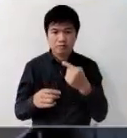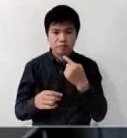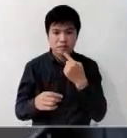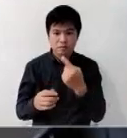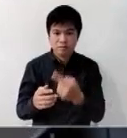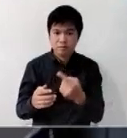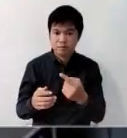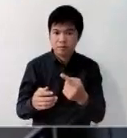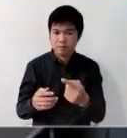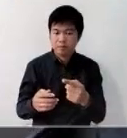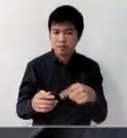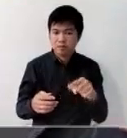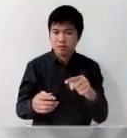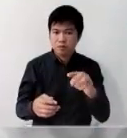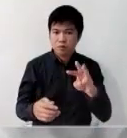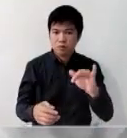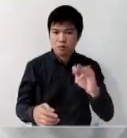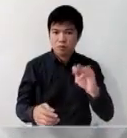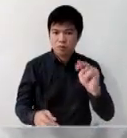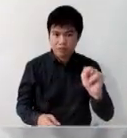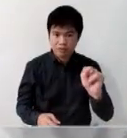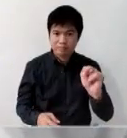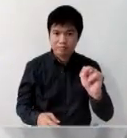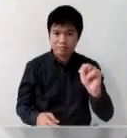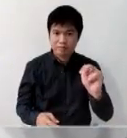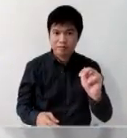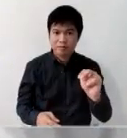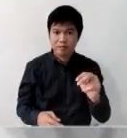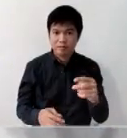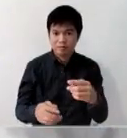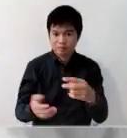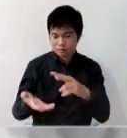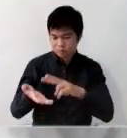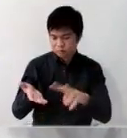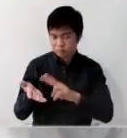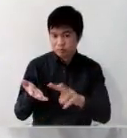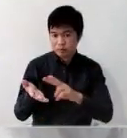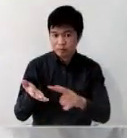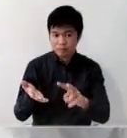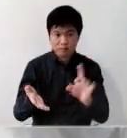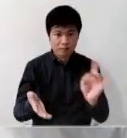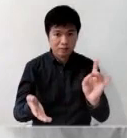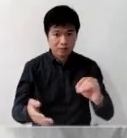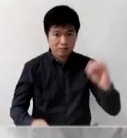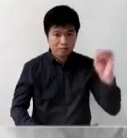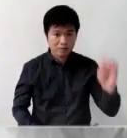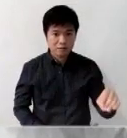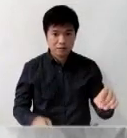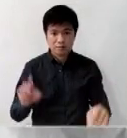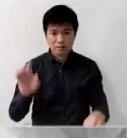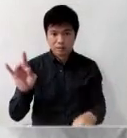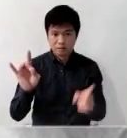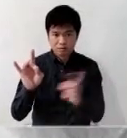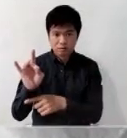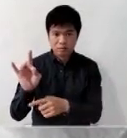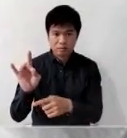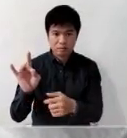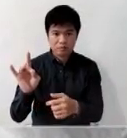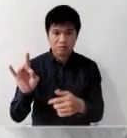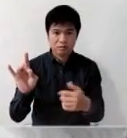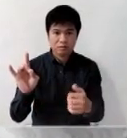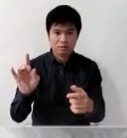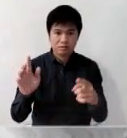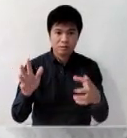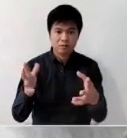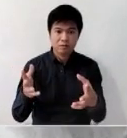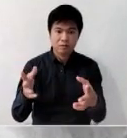Education Chairman Win Gatchalian. Ayon sa survey, 80% o 8 sa 10 Pilipino ang gustong ibalik sa April at